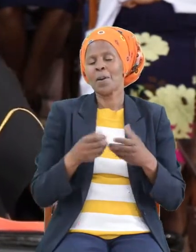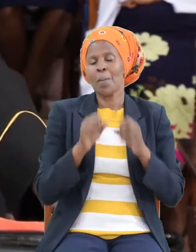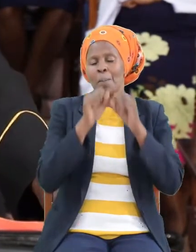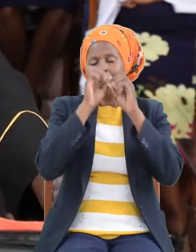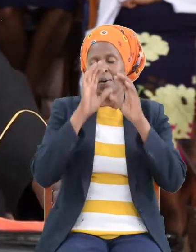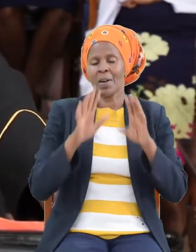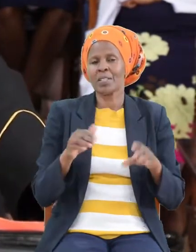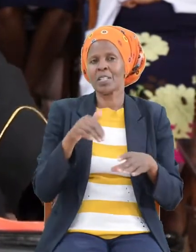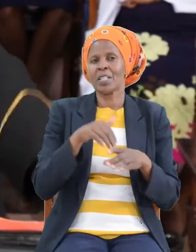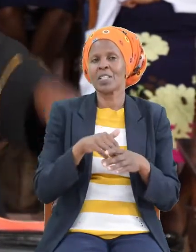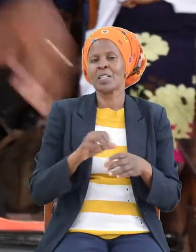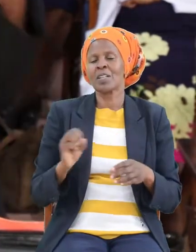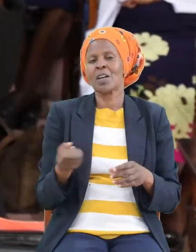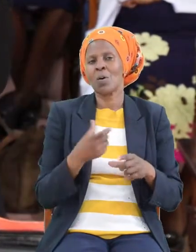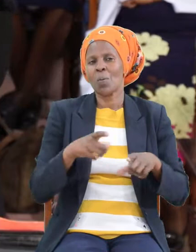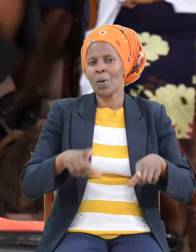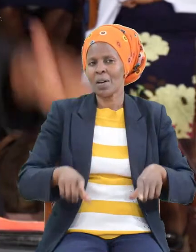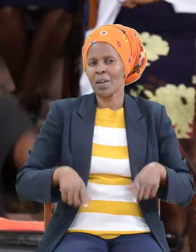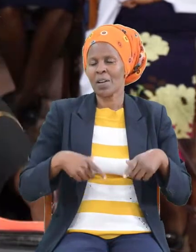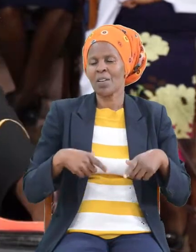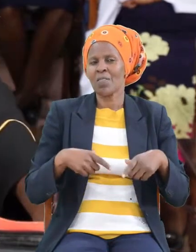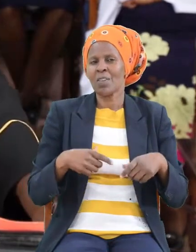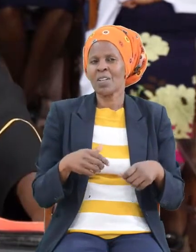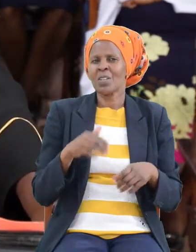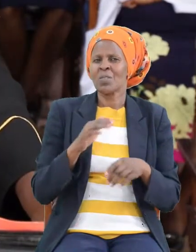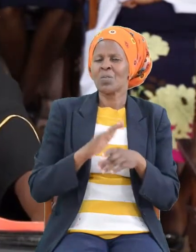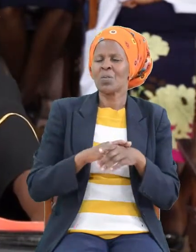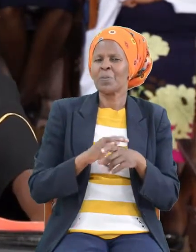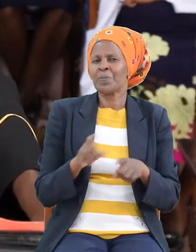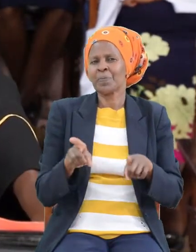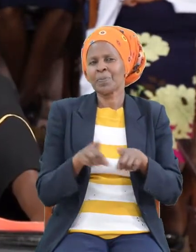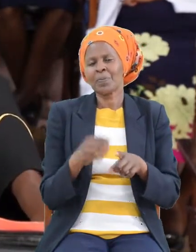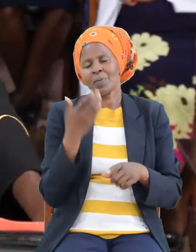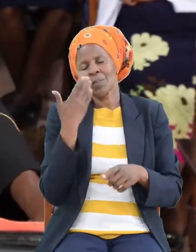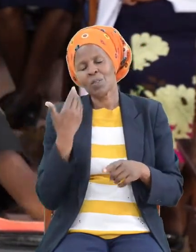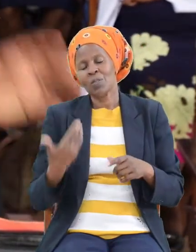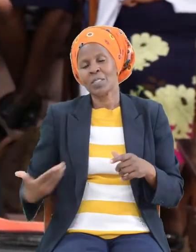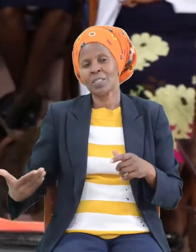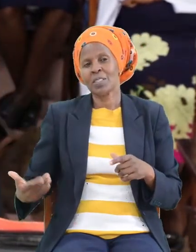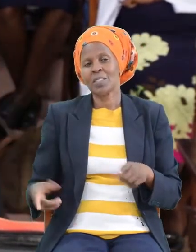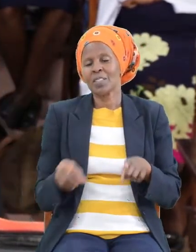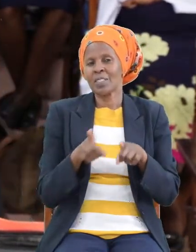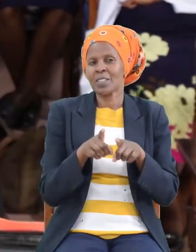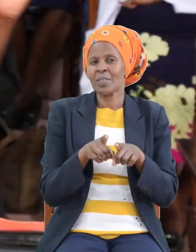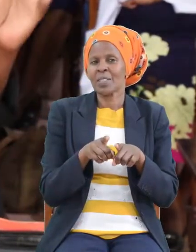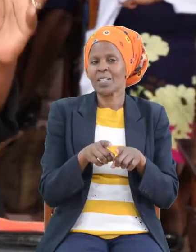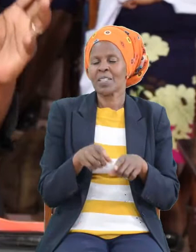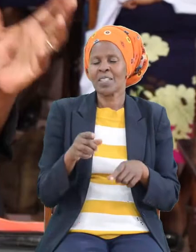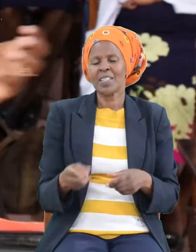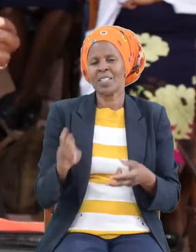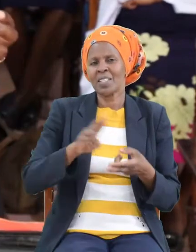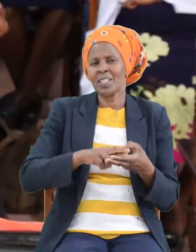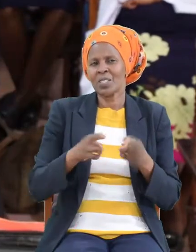katika maisha yetu. Ilikuwa ilete baraka nyingi kwa wana wa Israeli. Wana wa Israeli waliambiwa hii